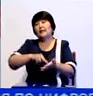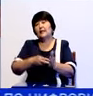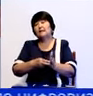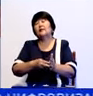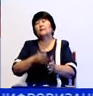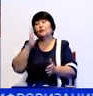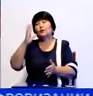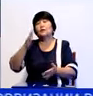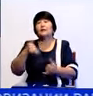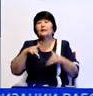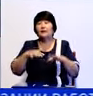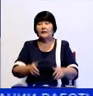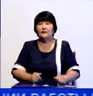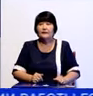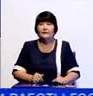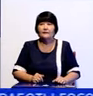будущее.